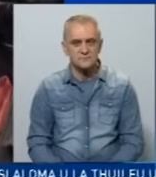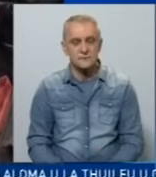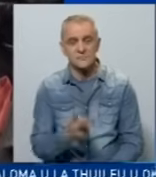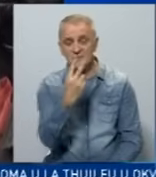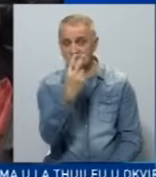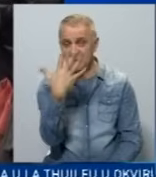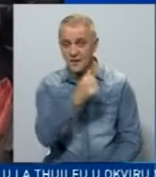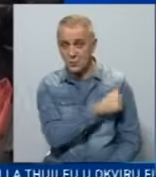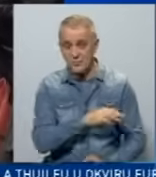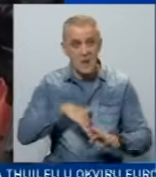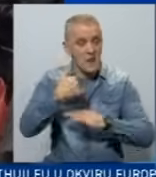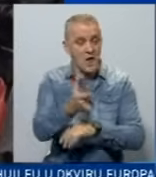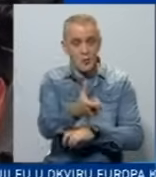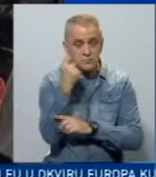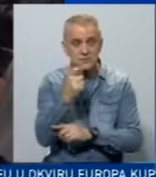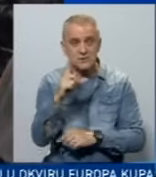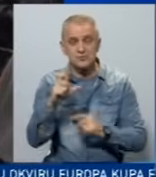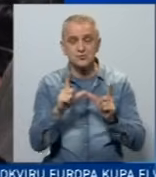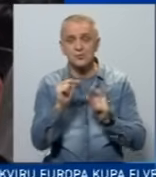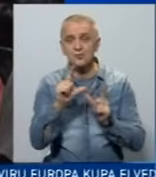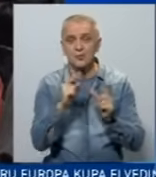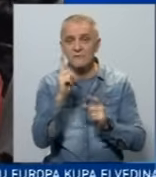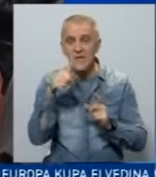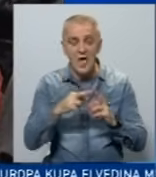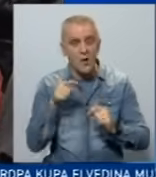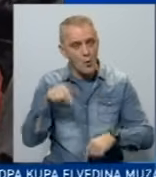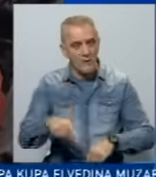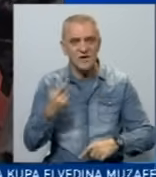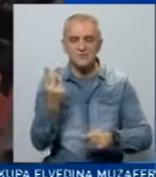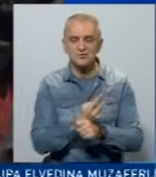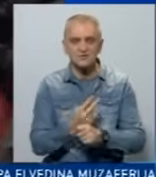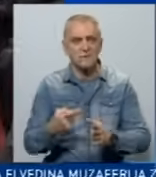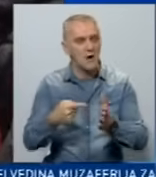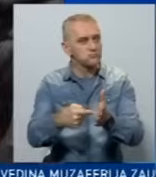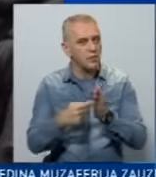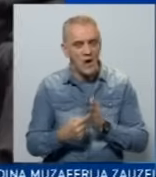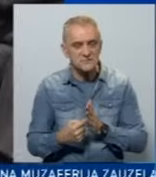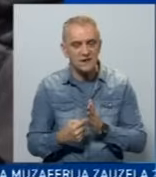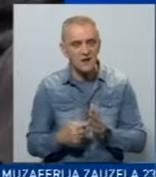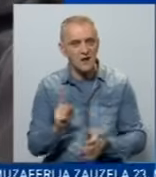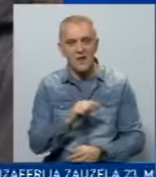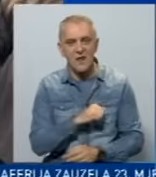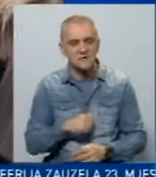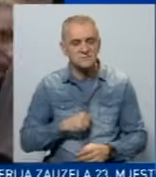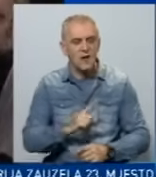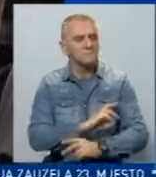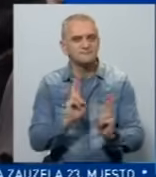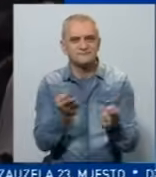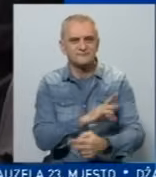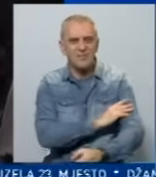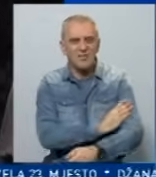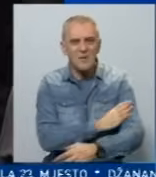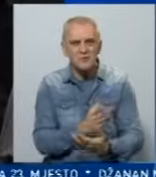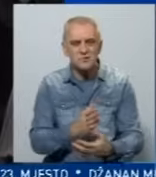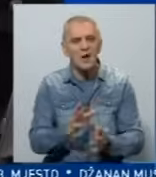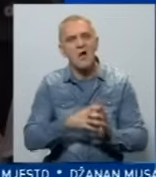25 godina nakon ubistva Slavka Ćuruvije ova država je pokazala ne samo da s jedne strane nemoć, s druge strane da i